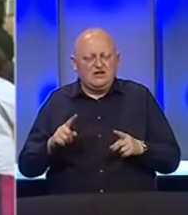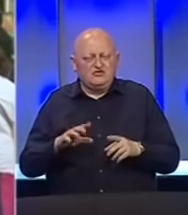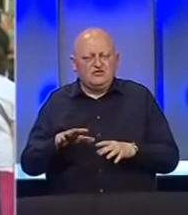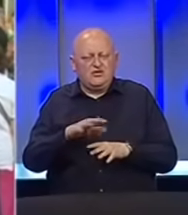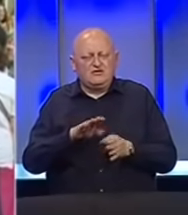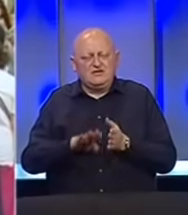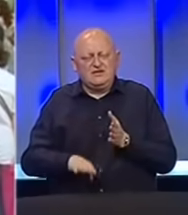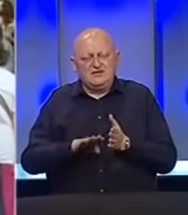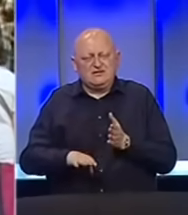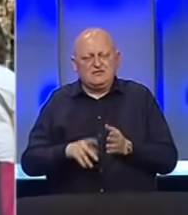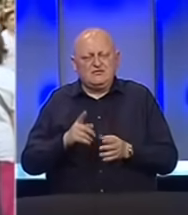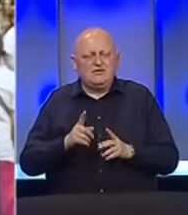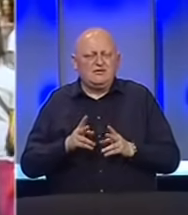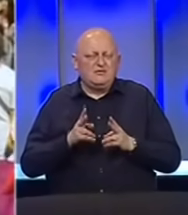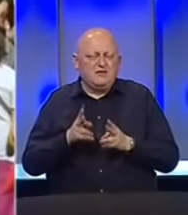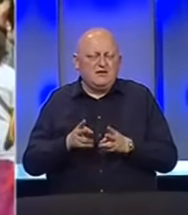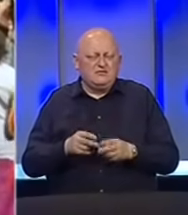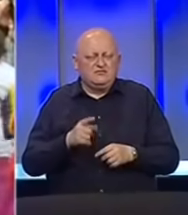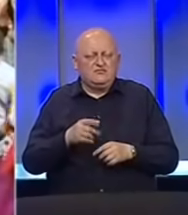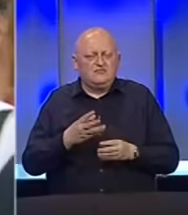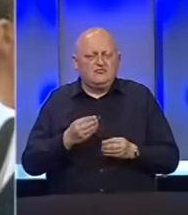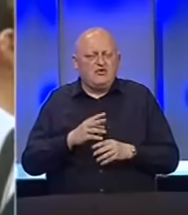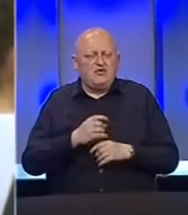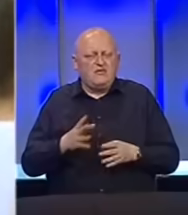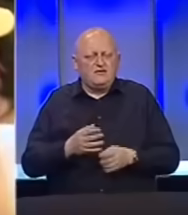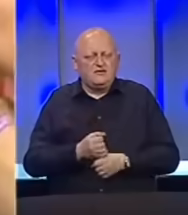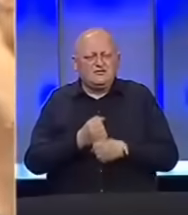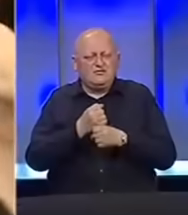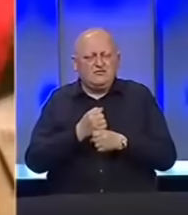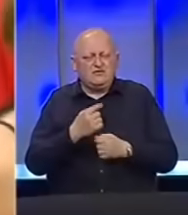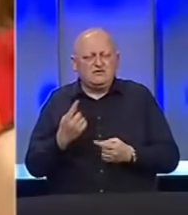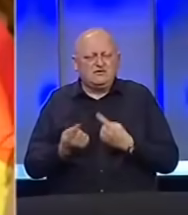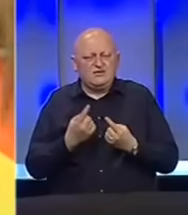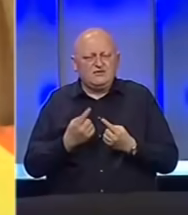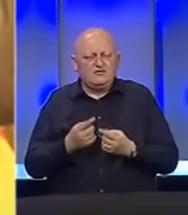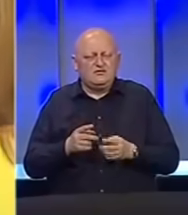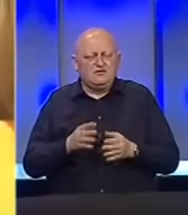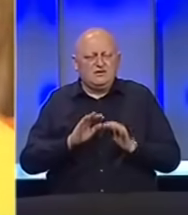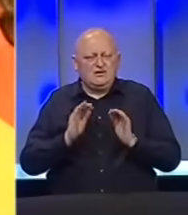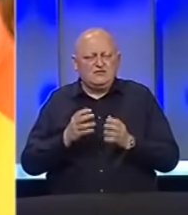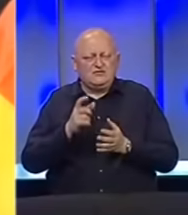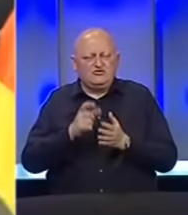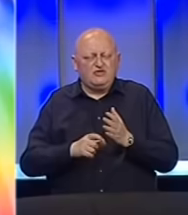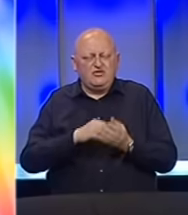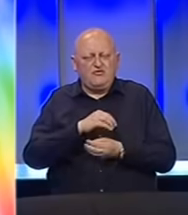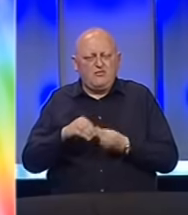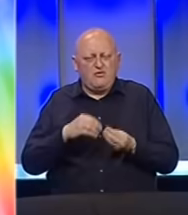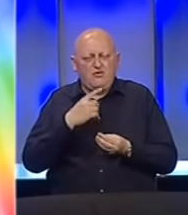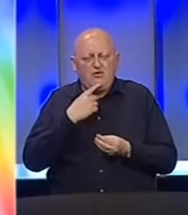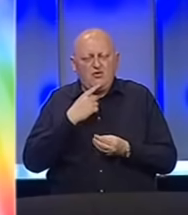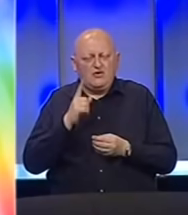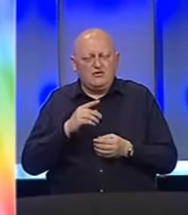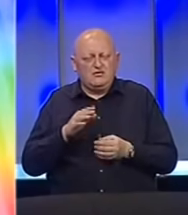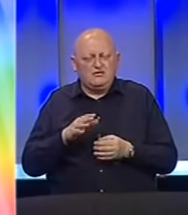oblicima diskriminacije i predrasuda. Često su bez ikakve podrške i situaciji da budu izolovani sa članovima porodice koji ih